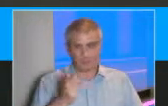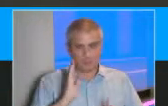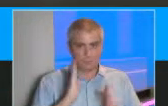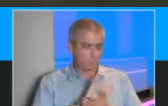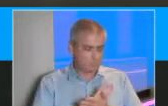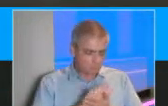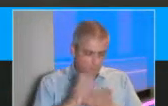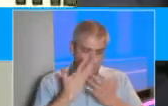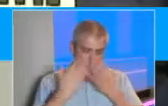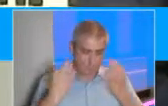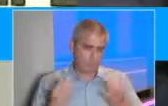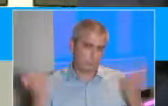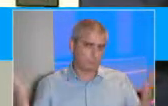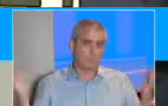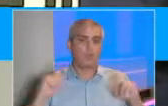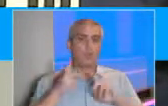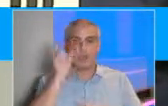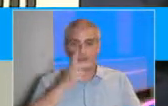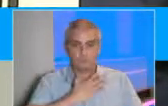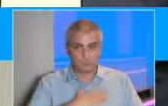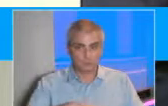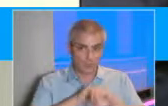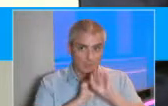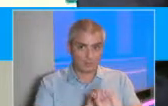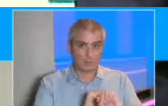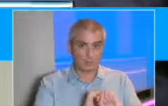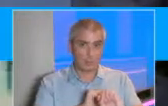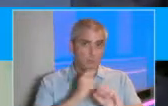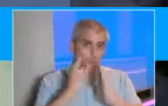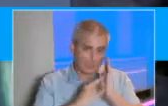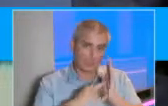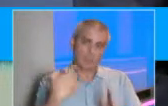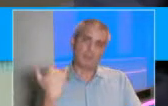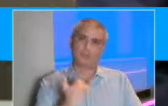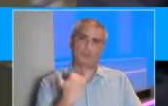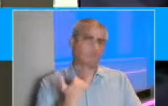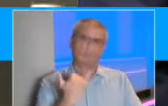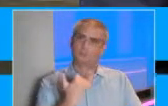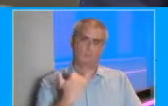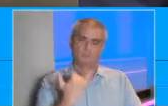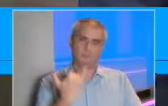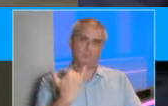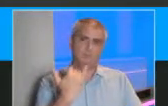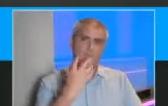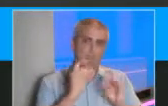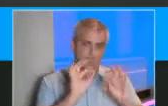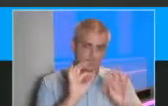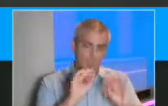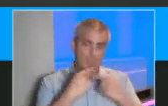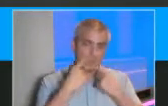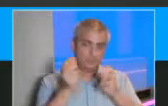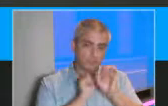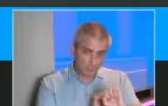נורא נורא ברור, זה די פשוט. כל אדם שרוצה לתמוך באיזושהי חקיקה, תמיד הדרך שלו